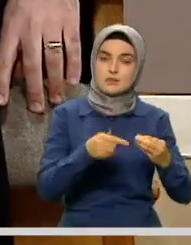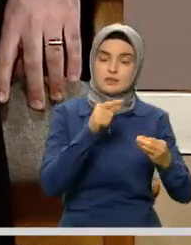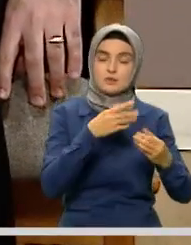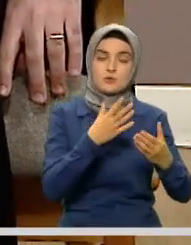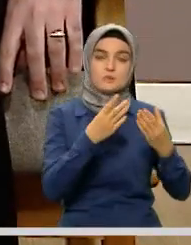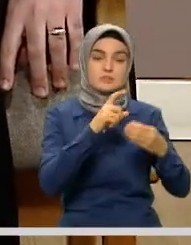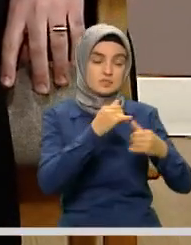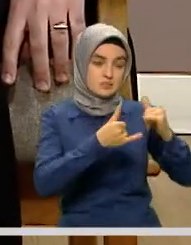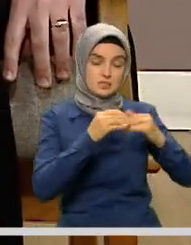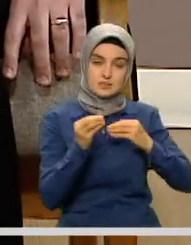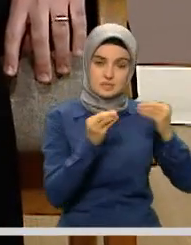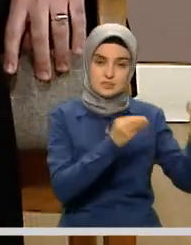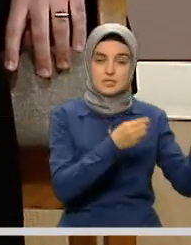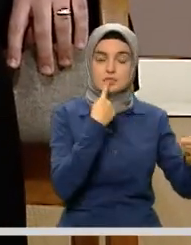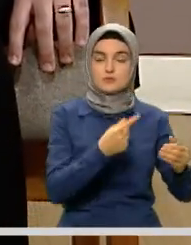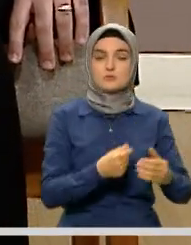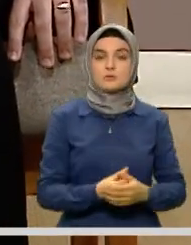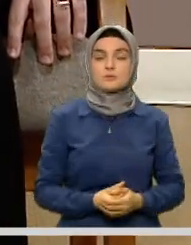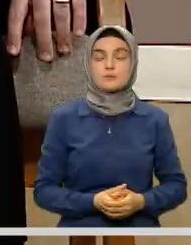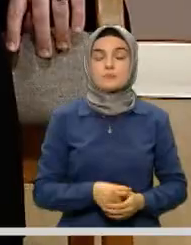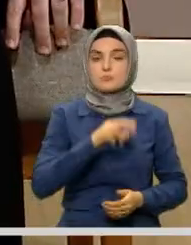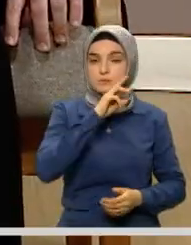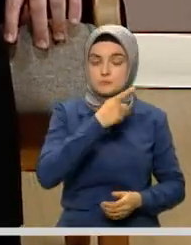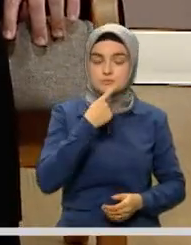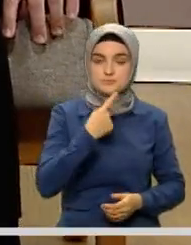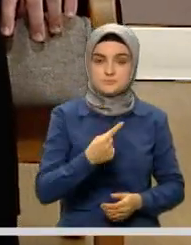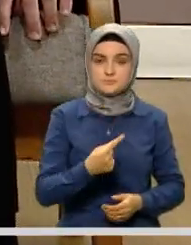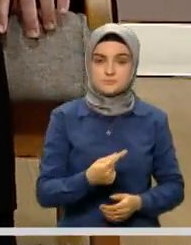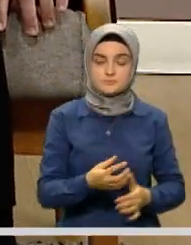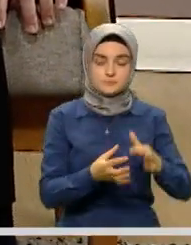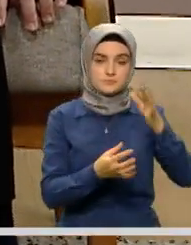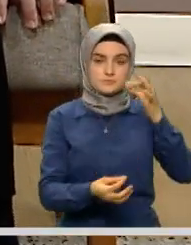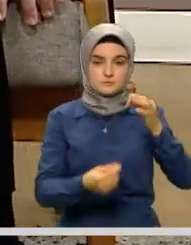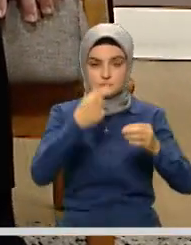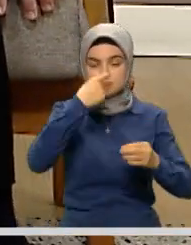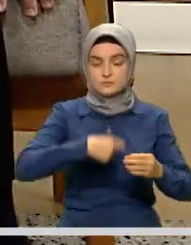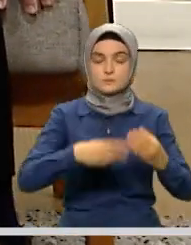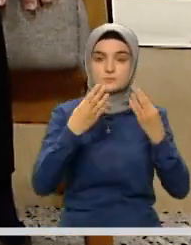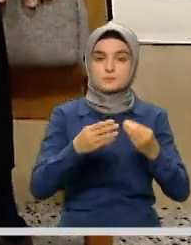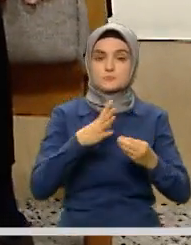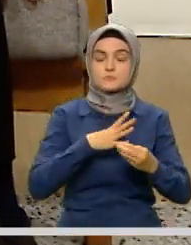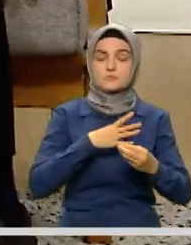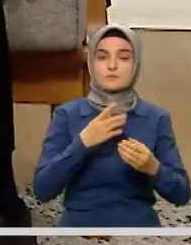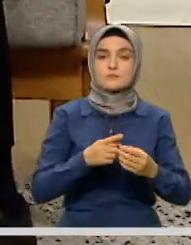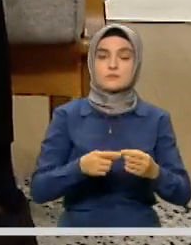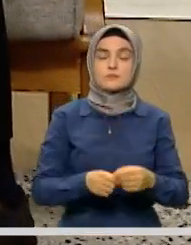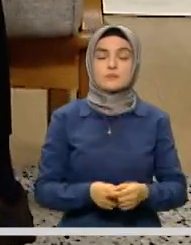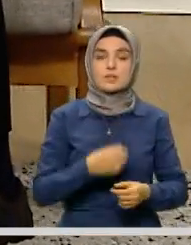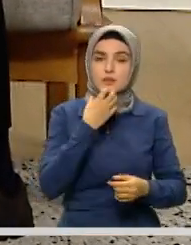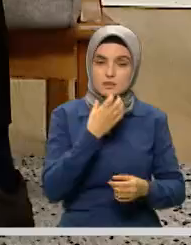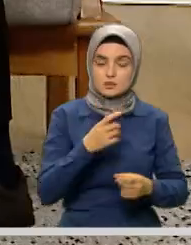diyor. Yani günah dediğimiz şey insanda kişilik haline gelir. İşte nasuh tövbesi dediğimiz şey öyle bir tövbe